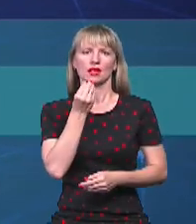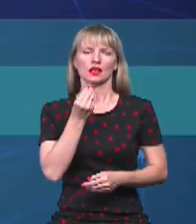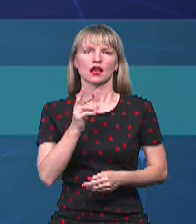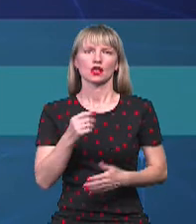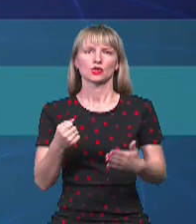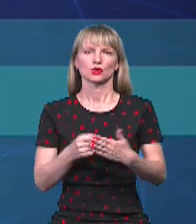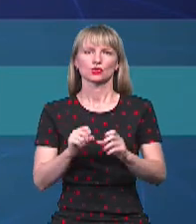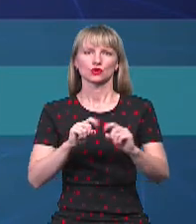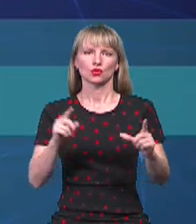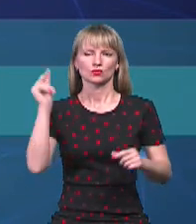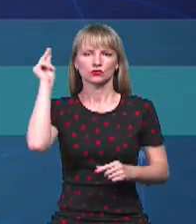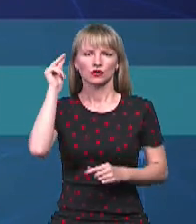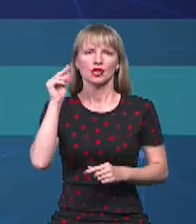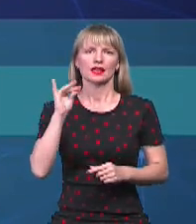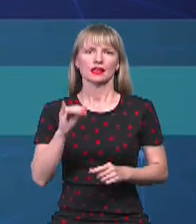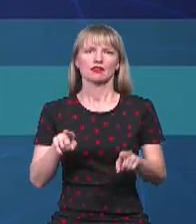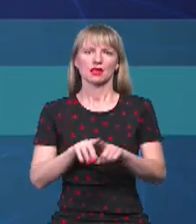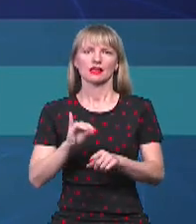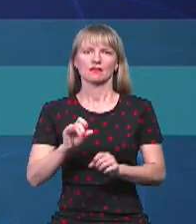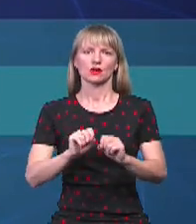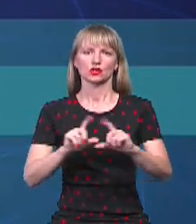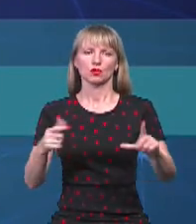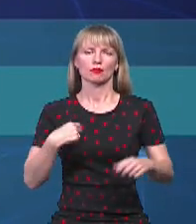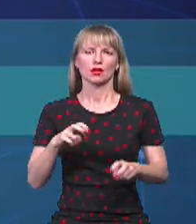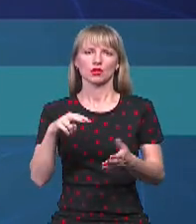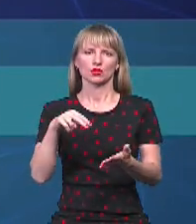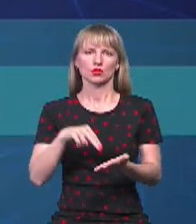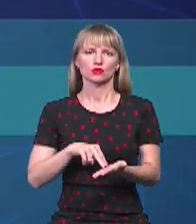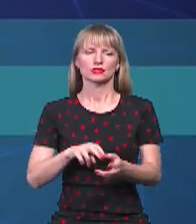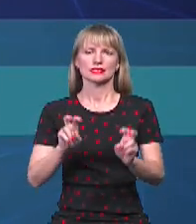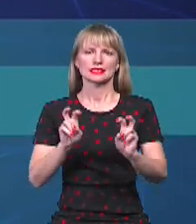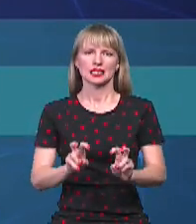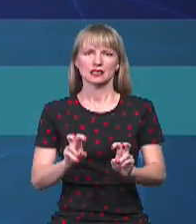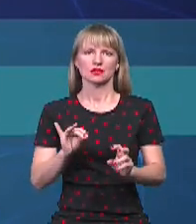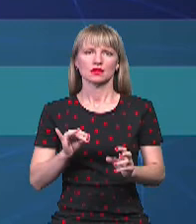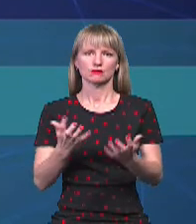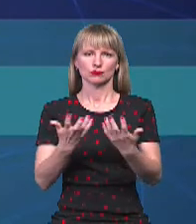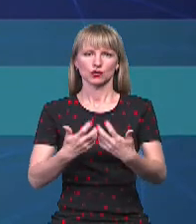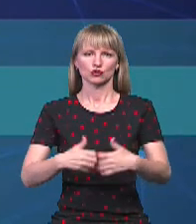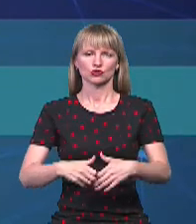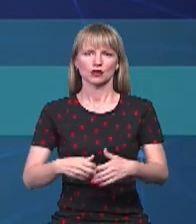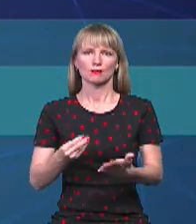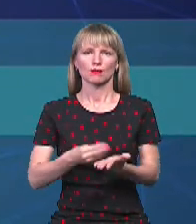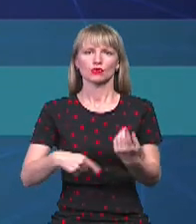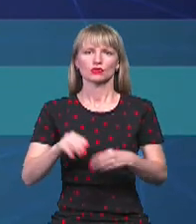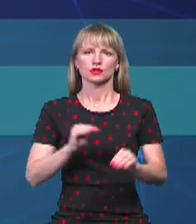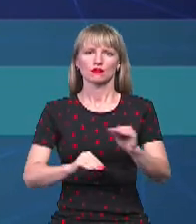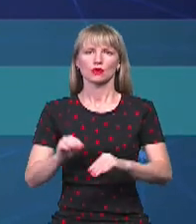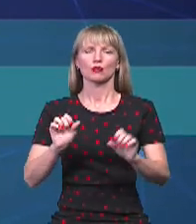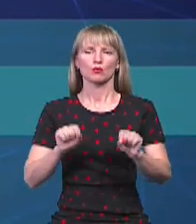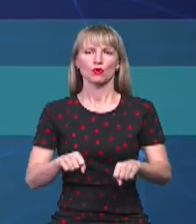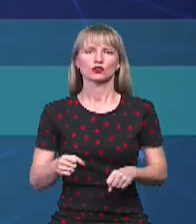в дошкольных учреждениях, так и в школах. Мы должны сесть для себя и просчитать бюджетную составляющую, можем ли мы